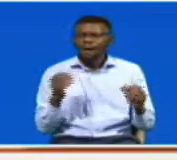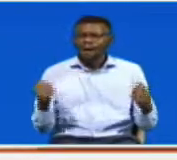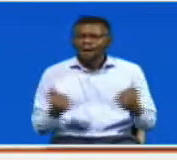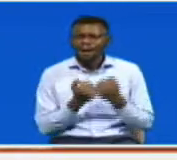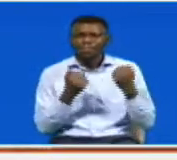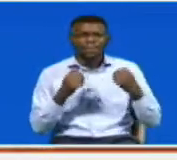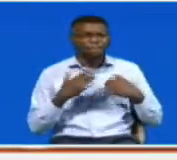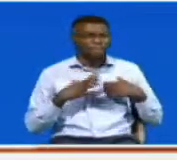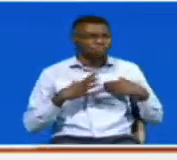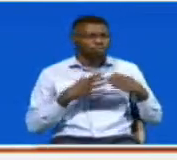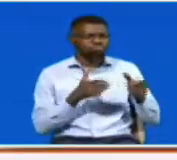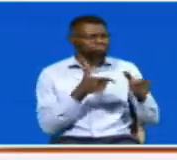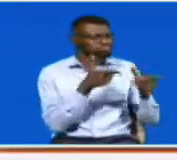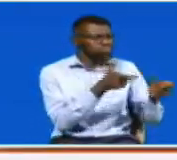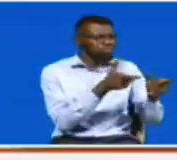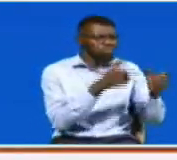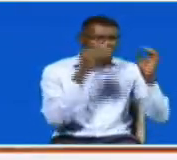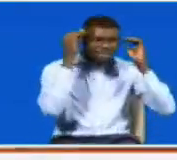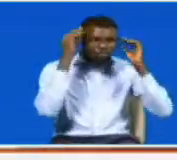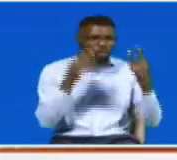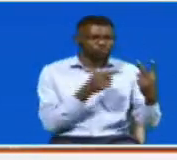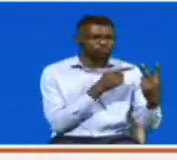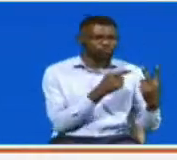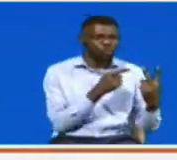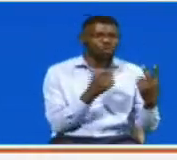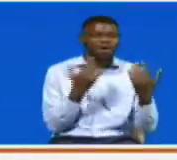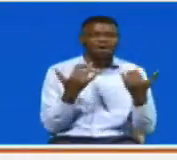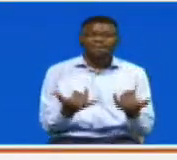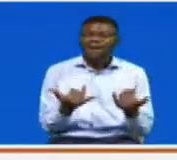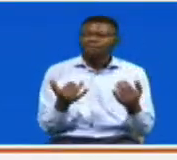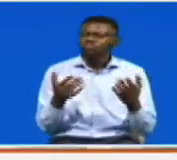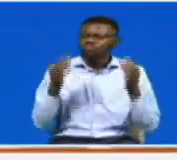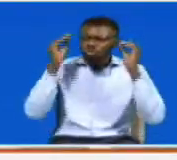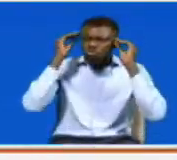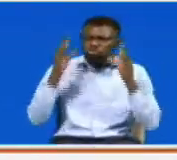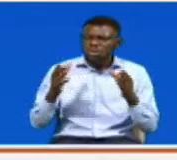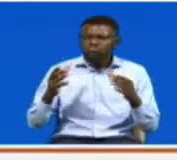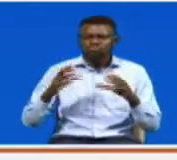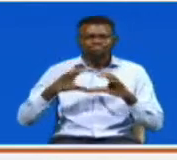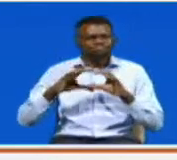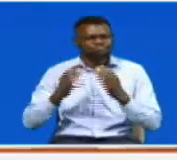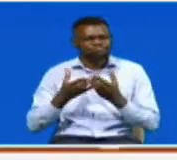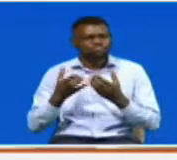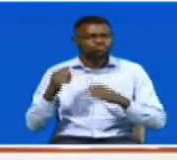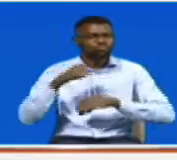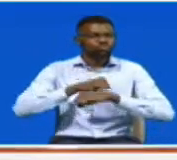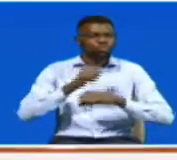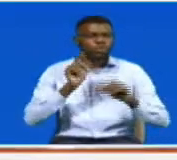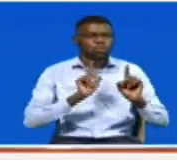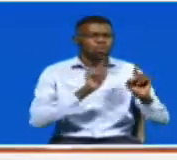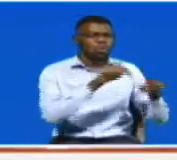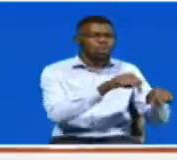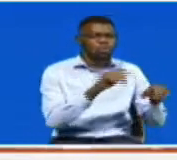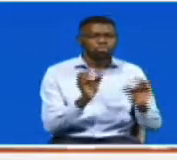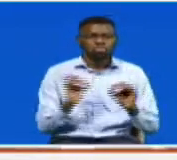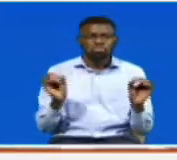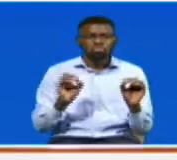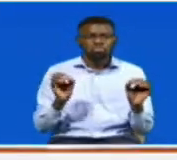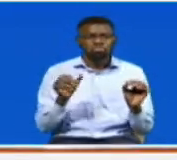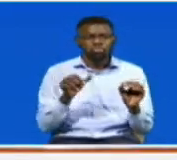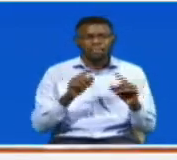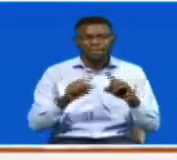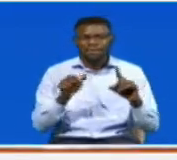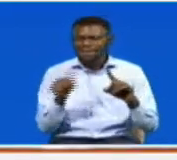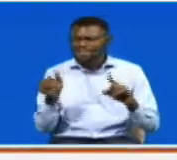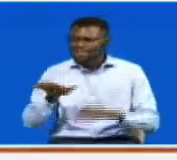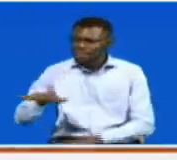masomo yakiathirika katika shule mbalimbali katika wadi hii ikilinganishwa na maeneo mengine nchini ambapo masomo